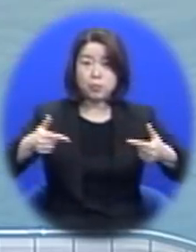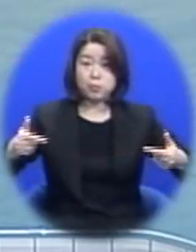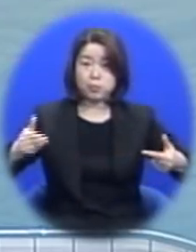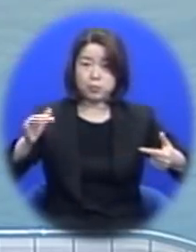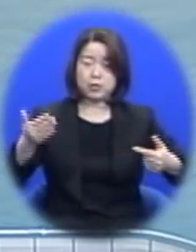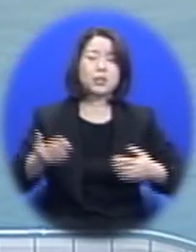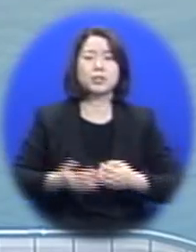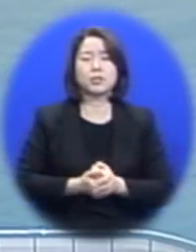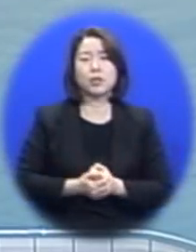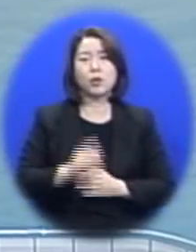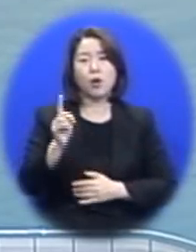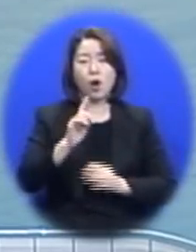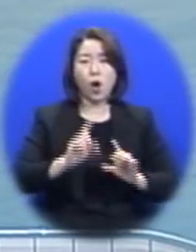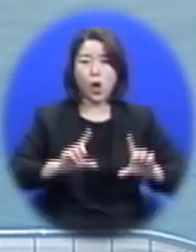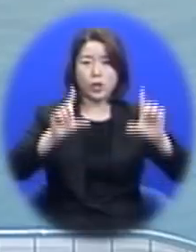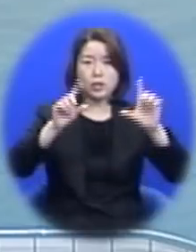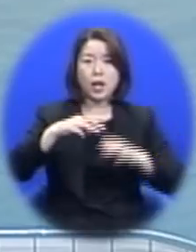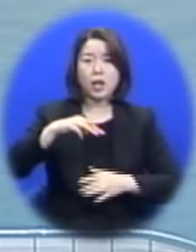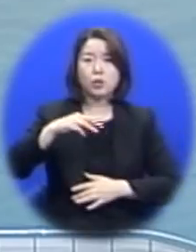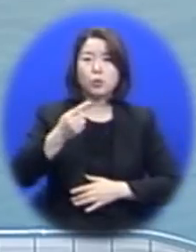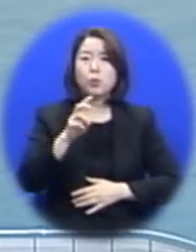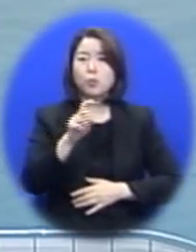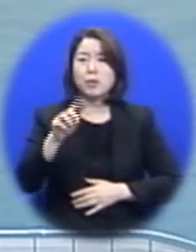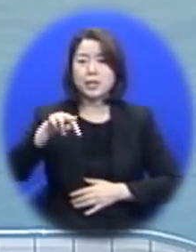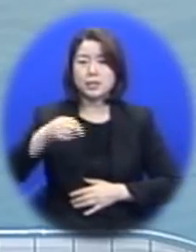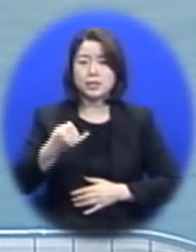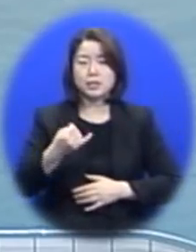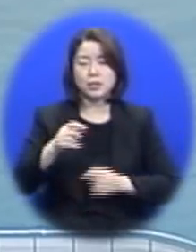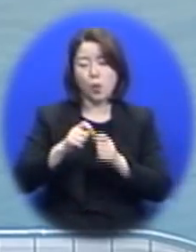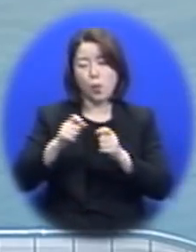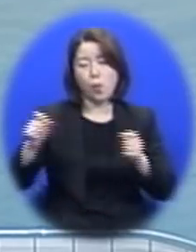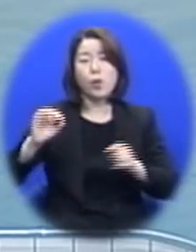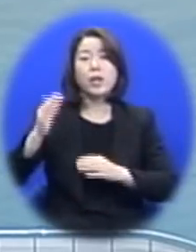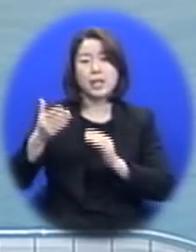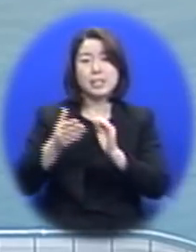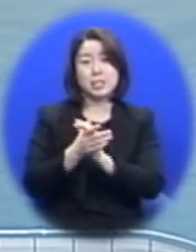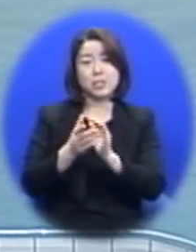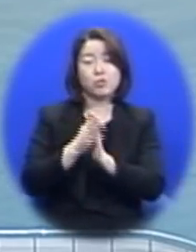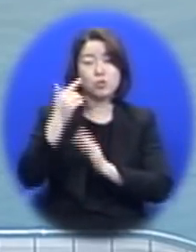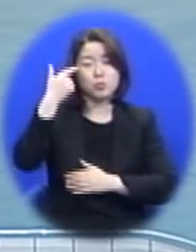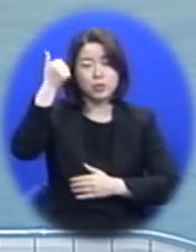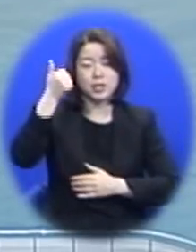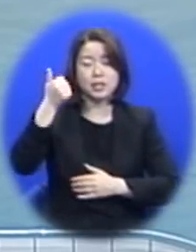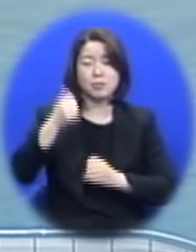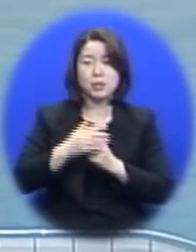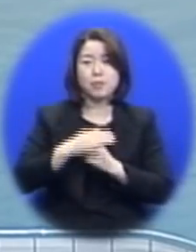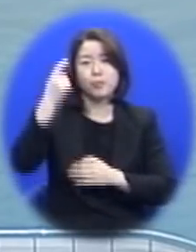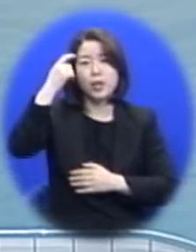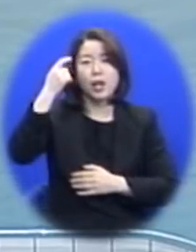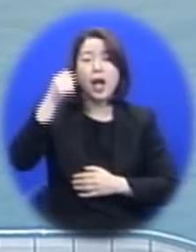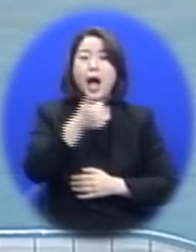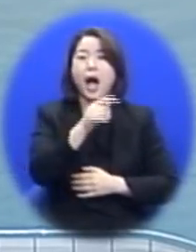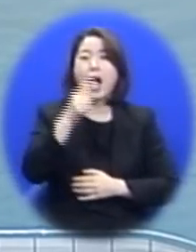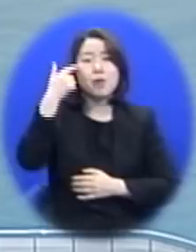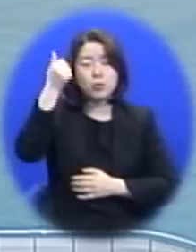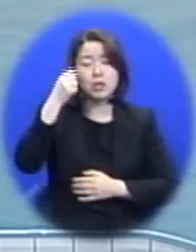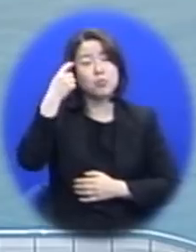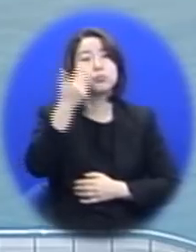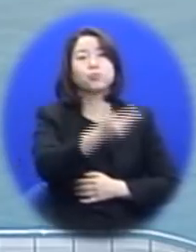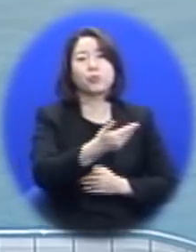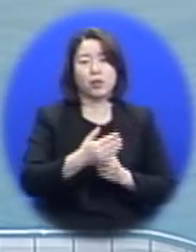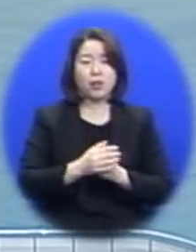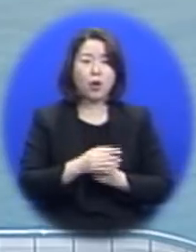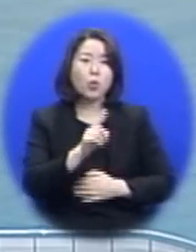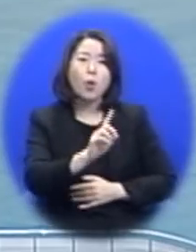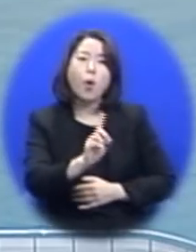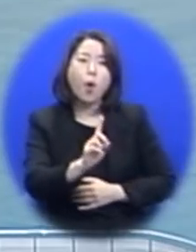어느 날 토마스라고 하는 친구 목사님이, 오랜 친구 목사님이 그렇게 묻더래요. 너는 어떻게 이렇게